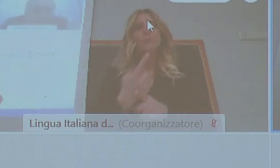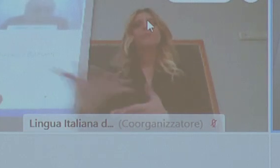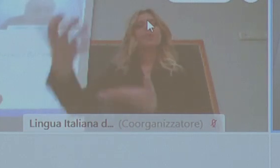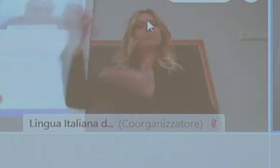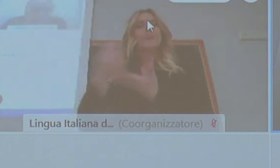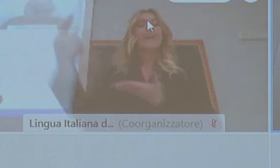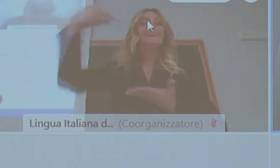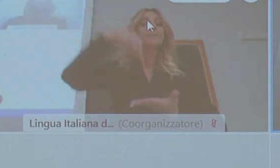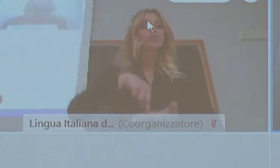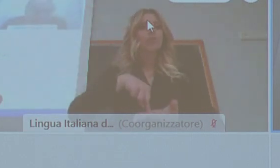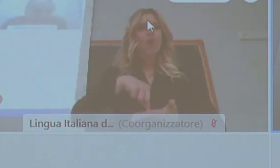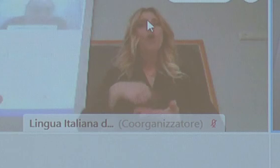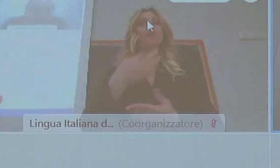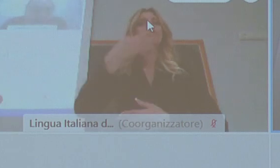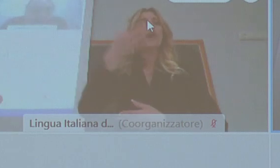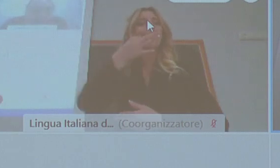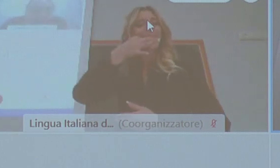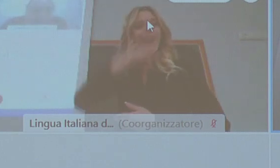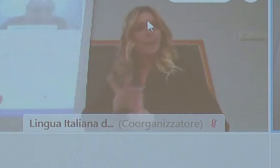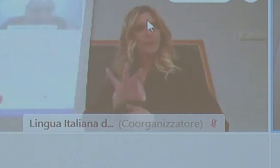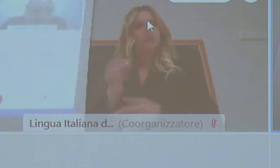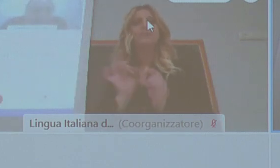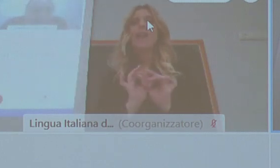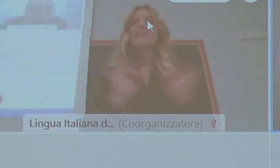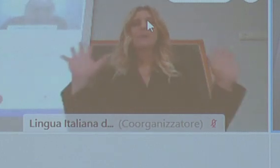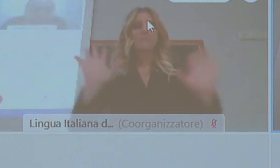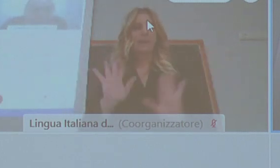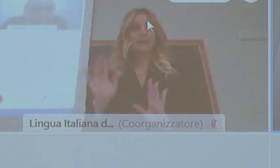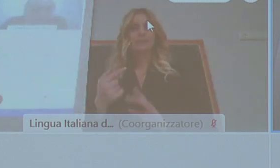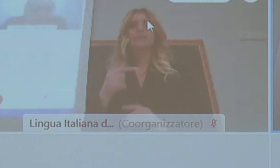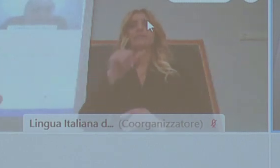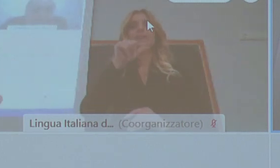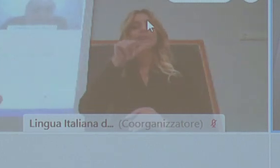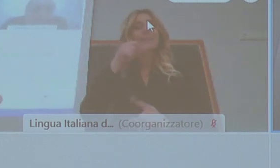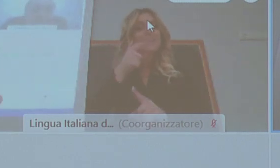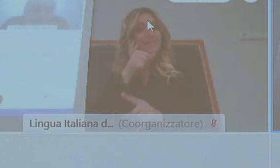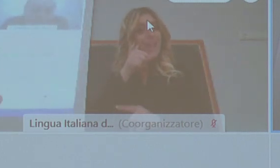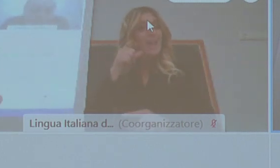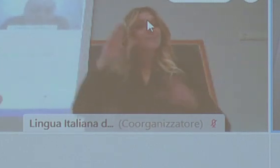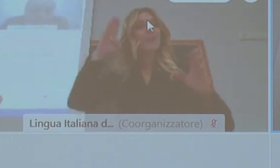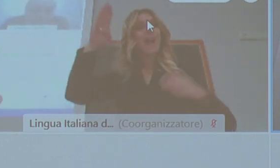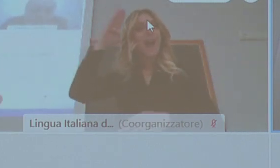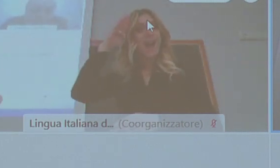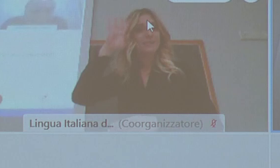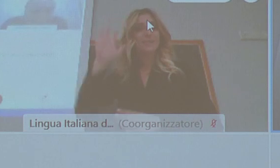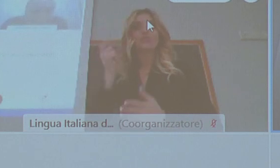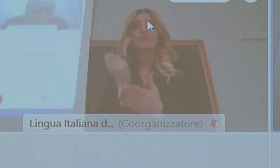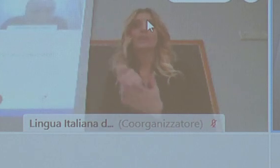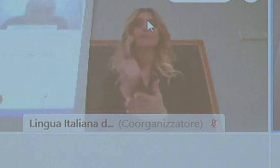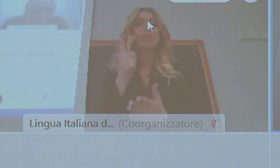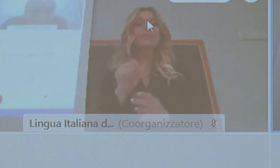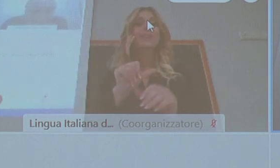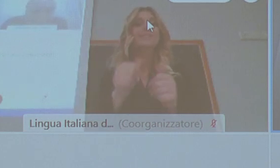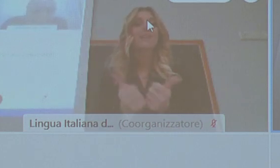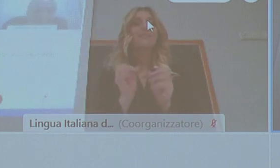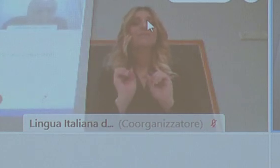potenzialità deliberative e soprattutto ponendo attenzione all'importanza della formazione. Quindi